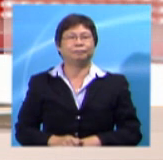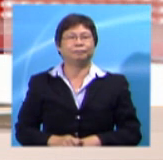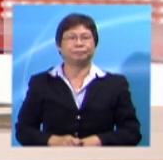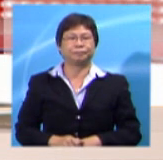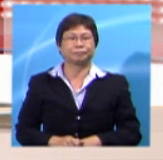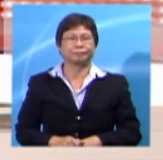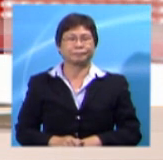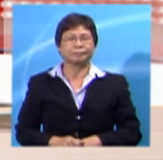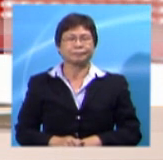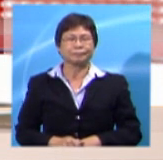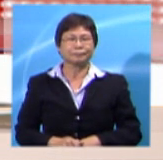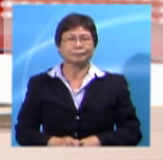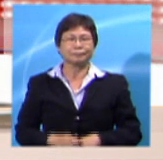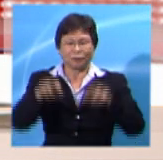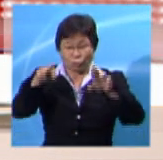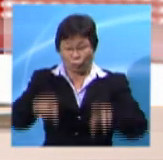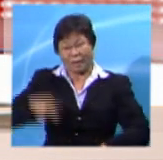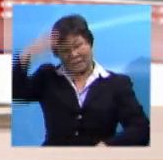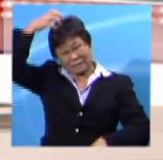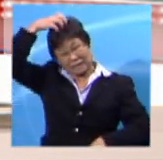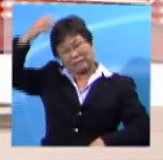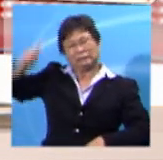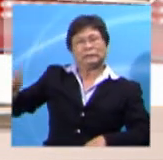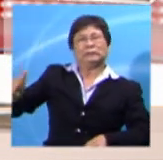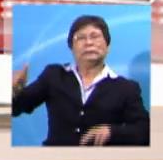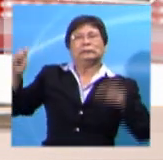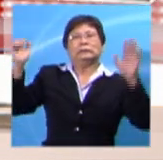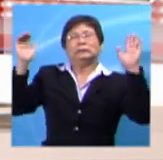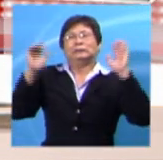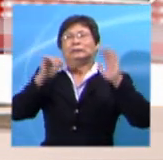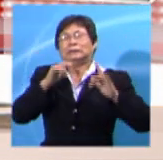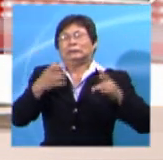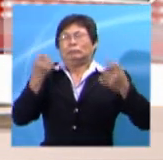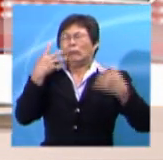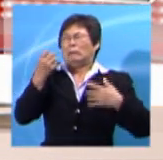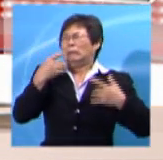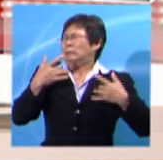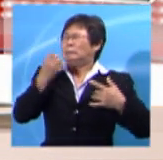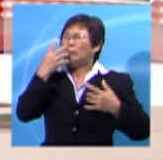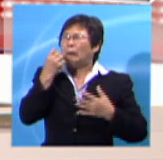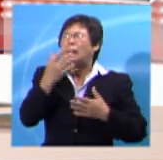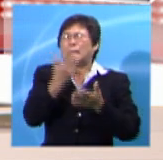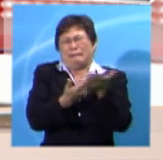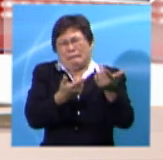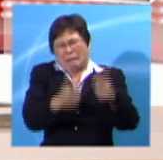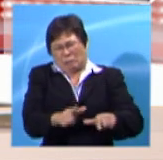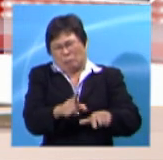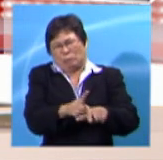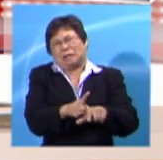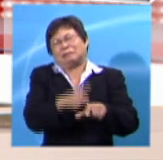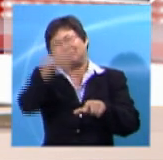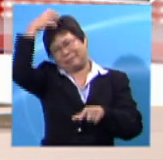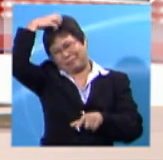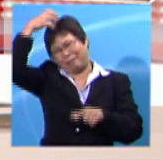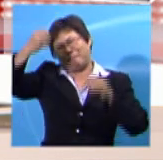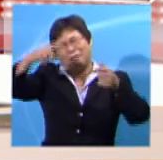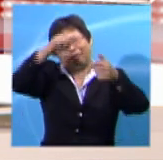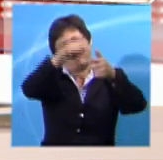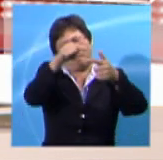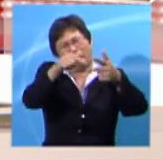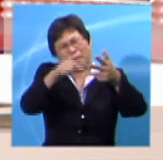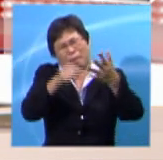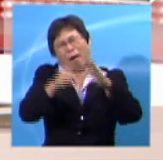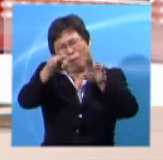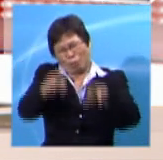Kelantan manakala rakyat Selangor sendiri terkilan dengan apa yang berlaku dengan pentadbiran negeri banyak isu membabitkan